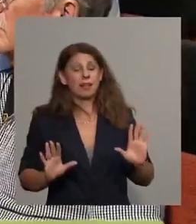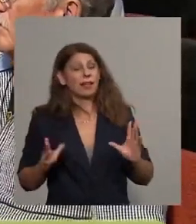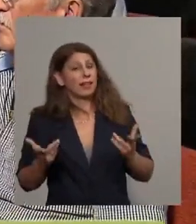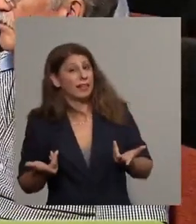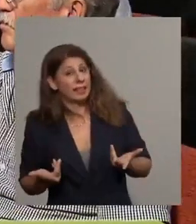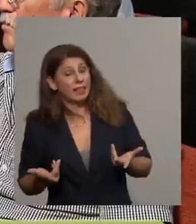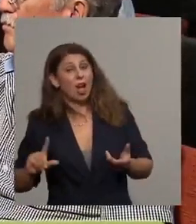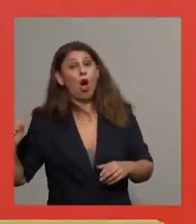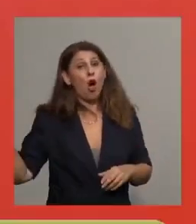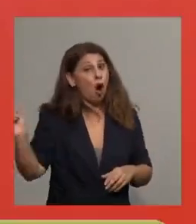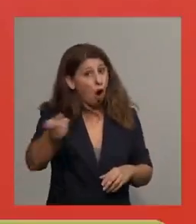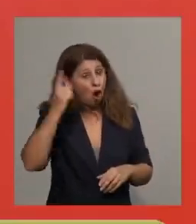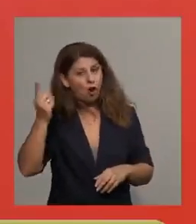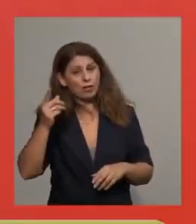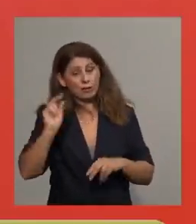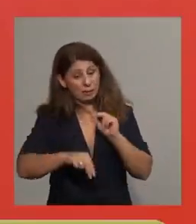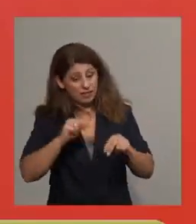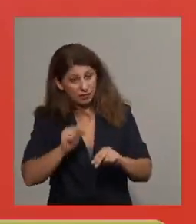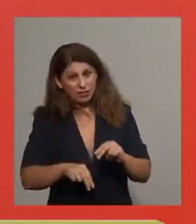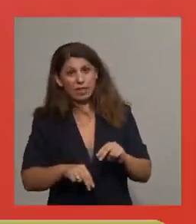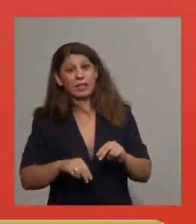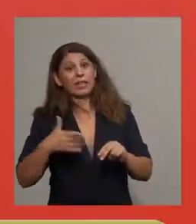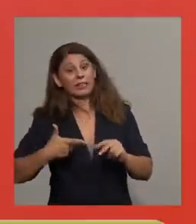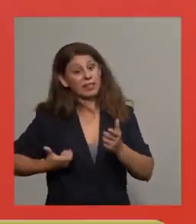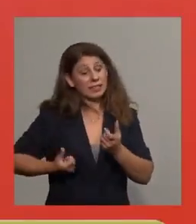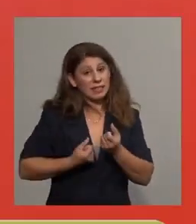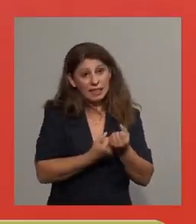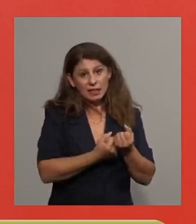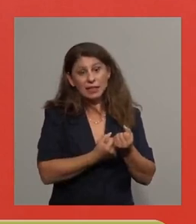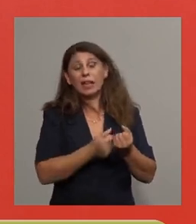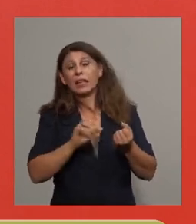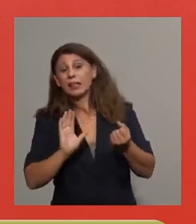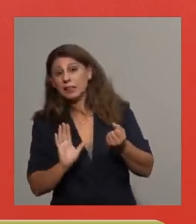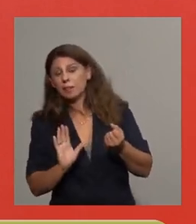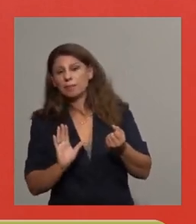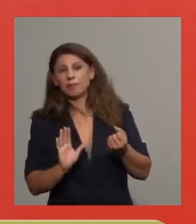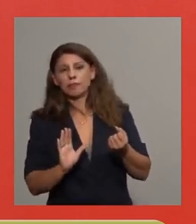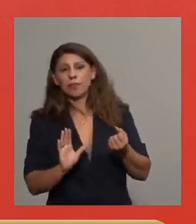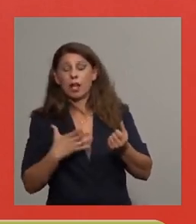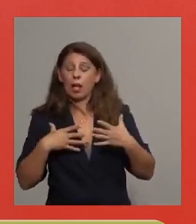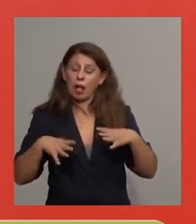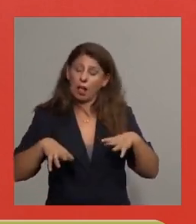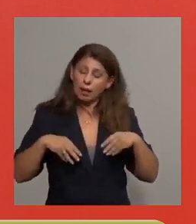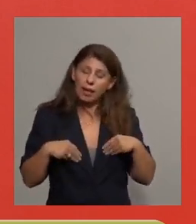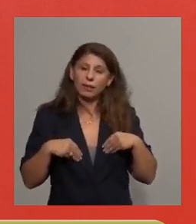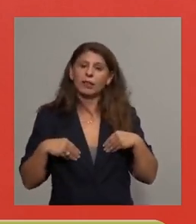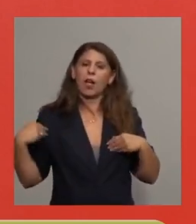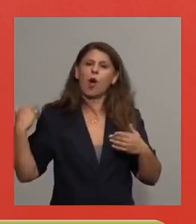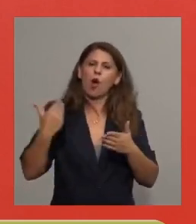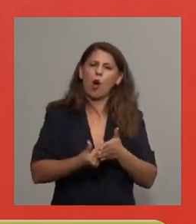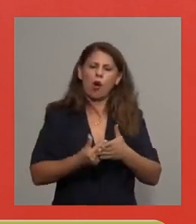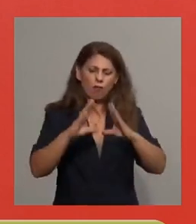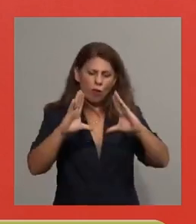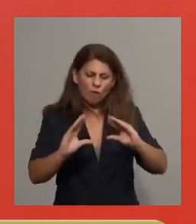Γιατί όλοι τους είτε ψήφισαν, είτε στήριξαν, είτε ανέχτηκαν όλο αυτό το